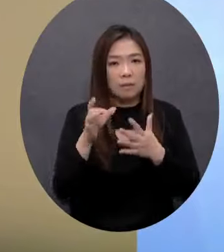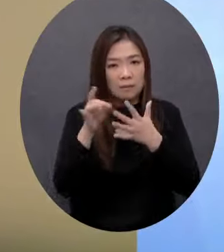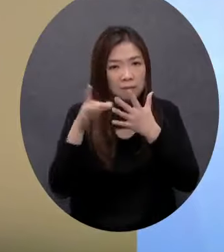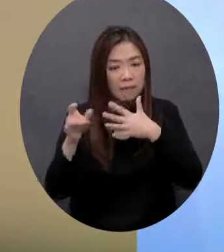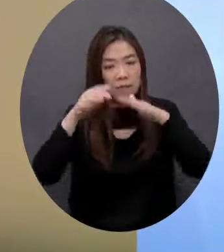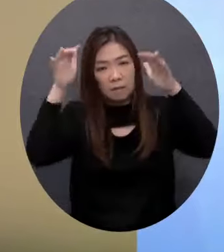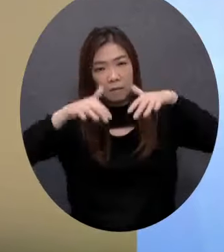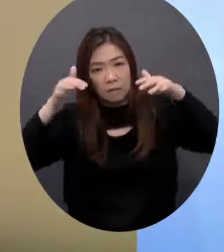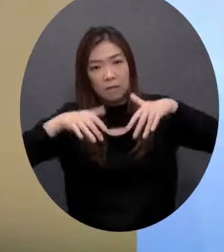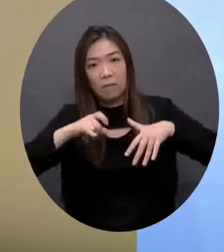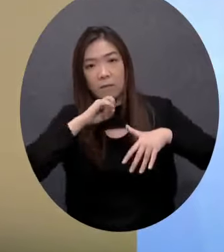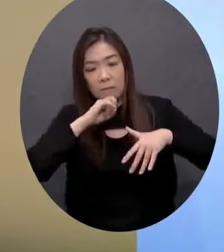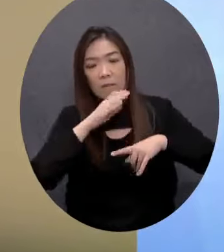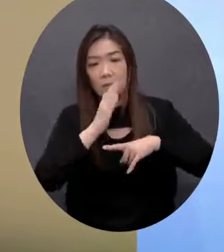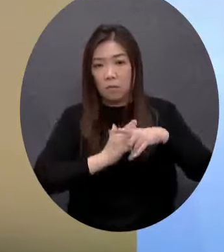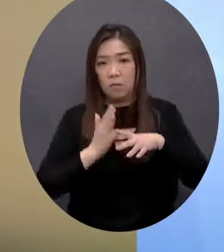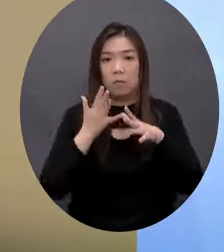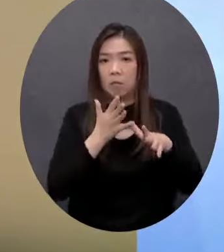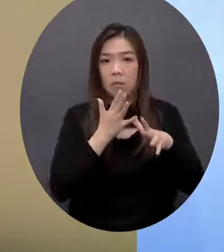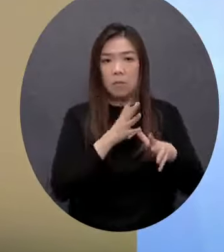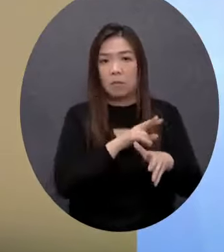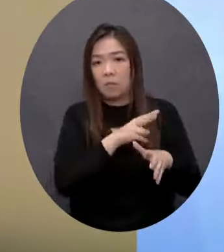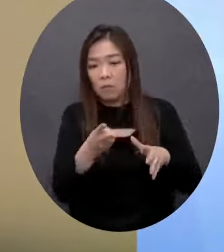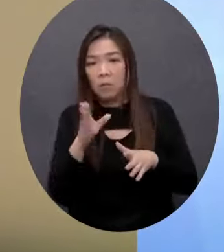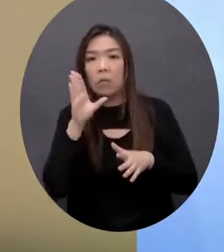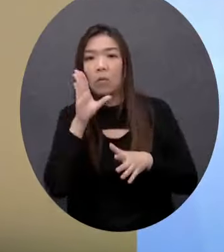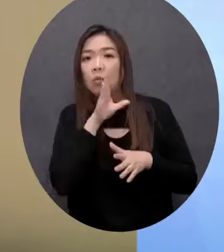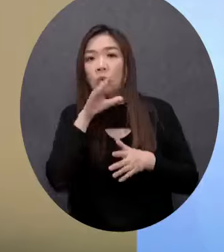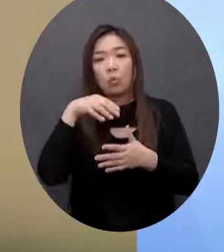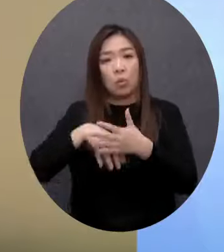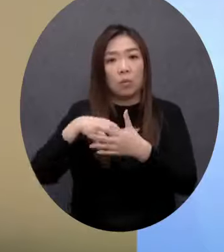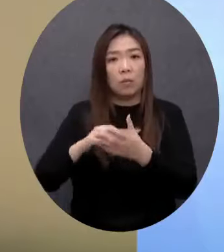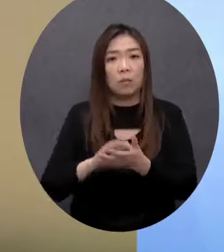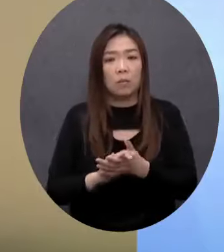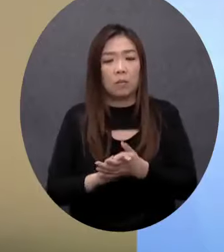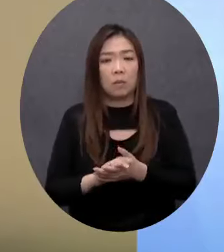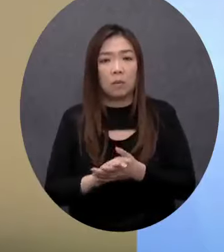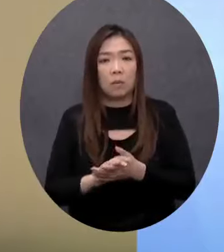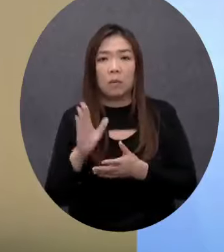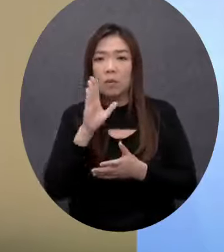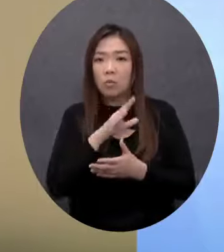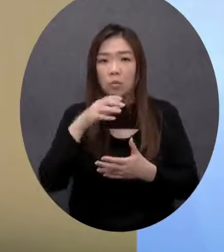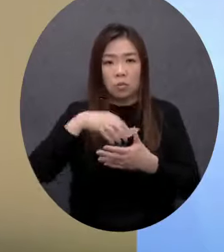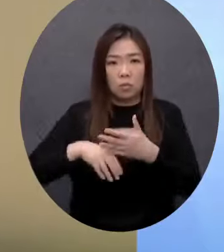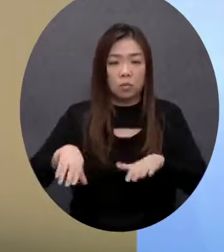咧，咁可能有啲旅客入咗商場啦，咁所以變咗商場嗰個整體嗰、那個